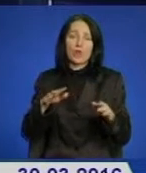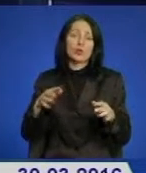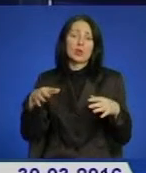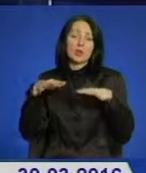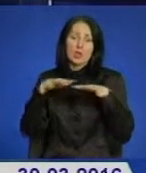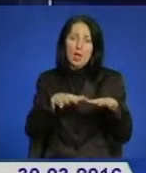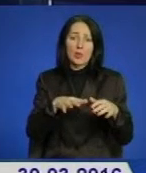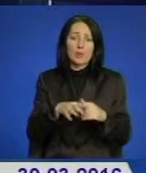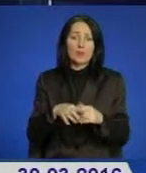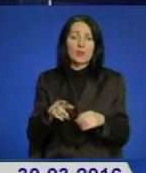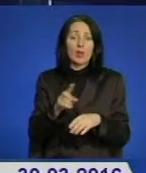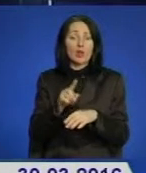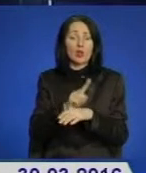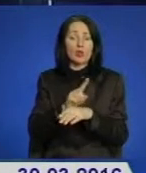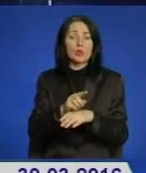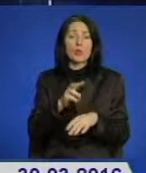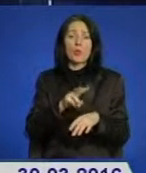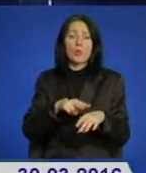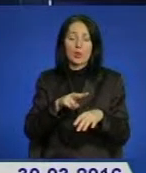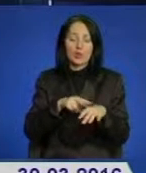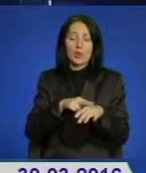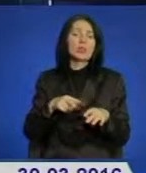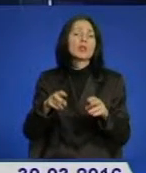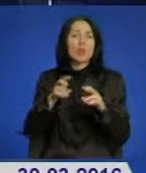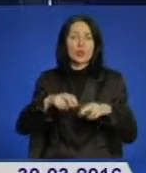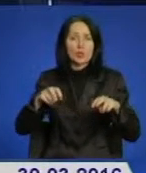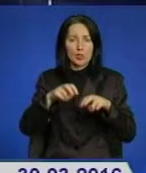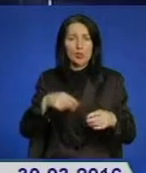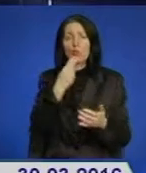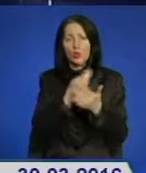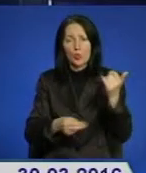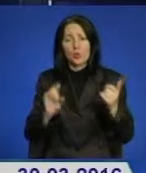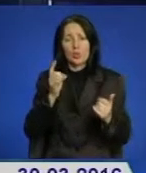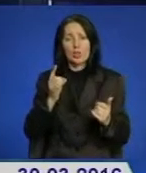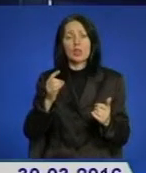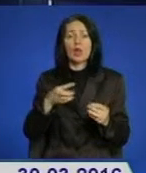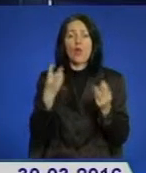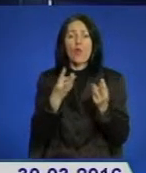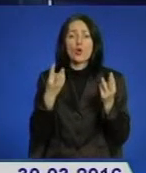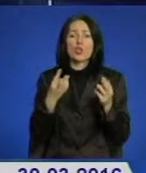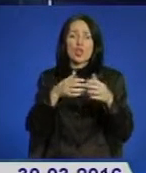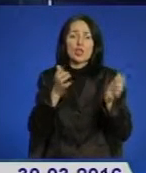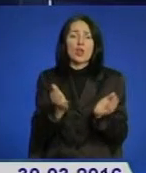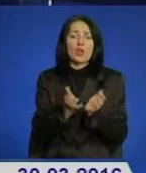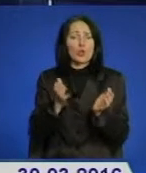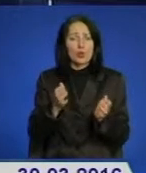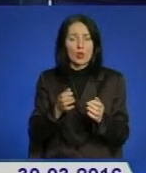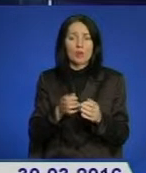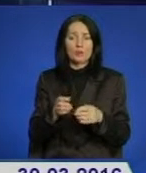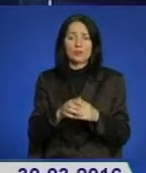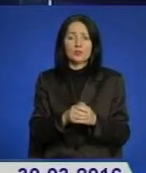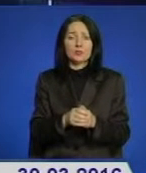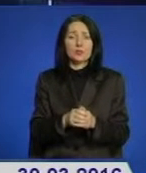На Тернопільщині поліцейські розслідують утоплення дитини в пожежній водоймі. Відеоматеріал сектору комунікації Головного управління Національної поліції України в